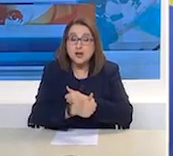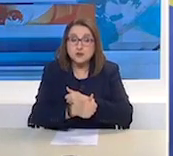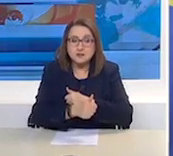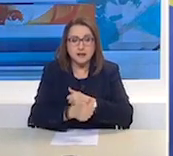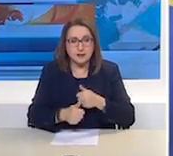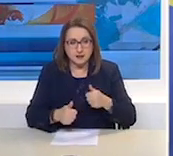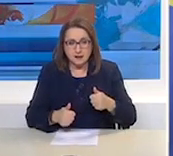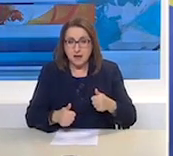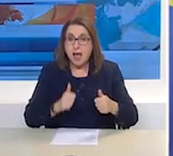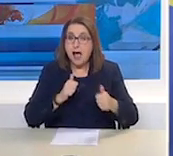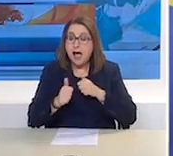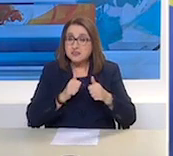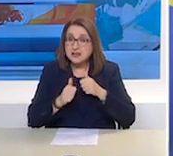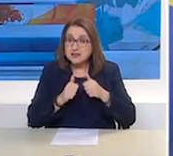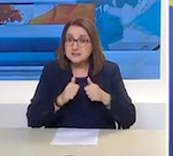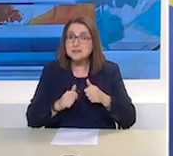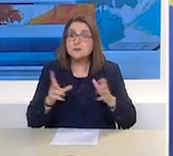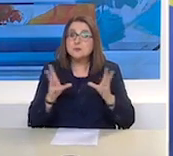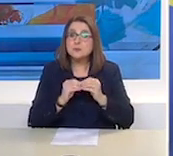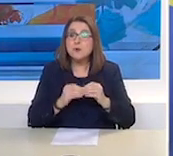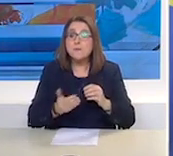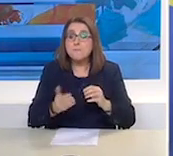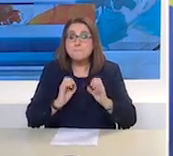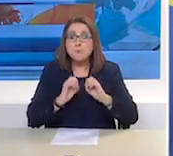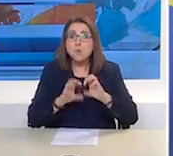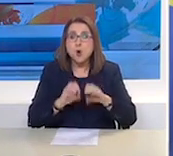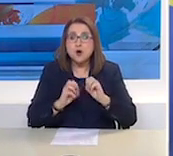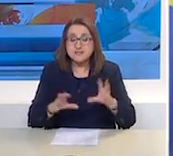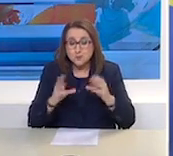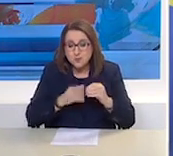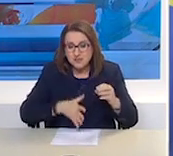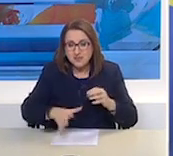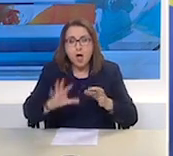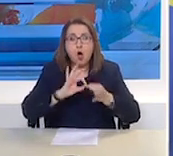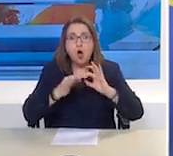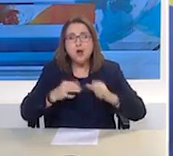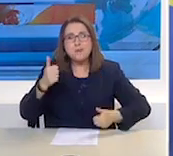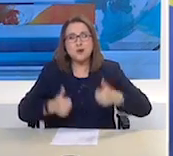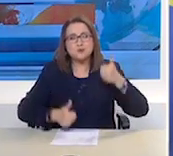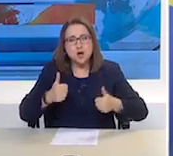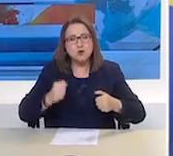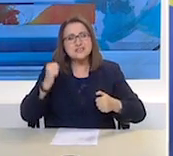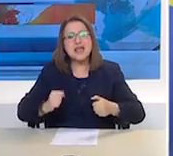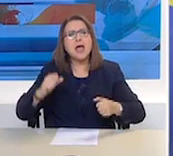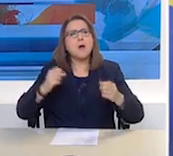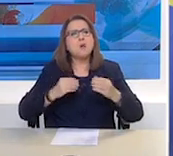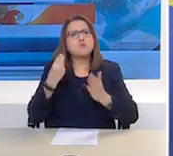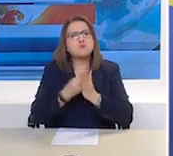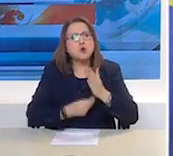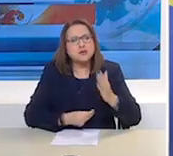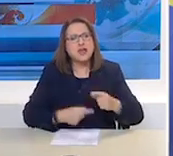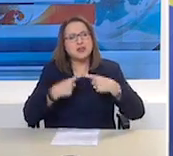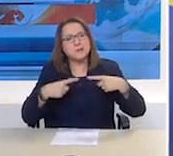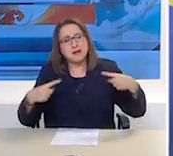εγκαταστάσεων έχουν οι αθλητές όλων των προ-Ολυμπιακών και εθνικών ομάδων. Επιτρέπεται επίσης η λειτουργία των ανοιχτών